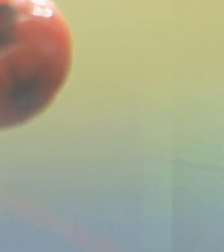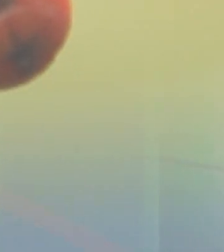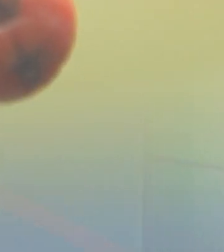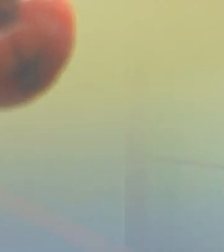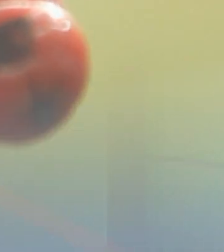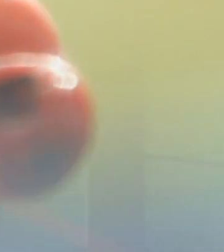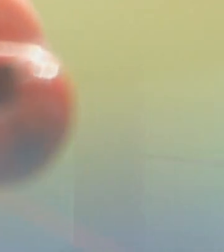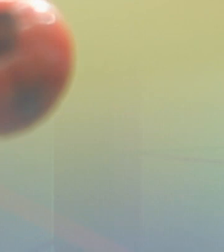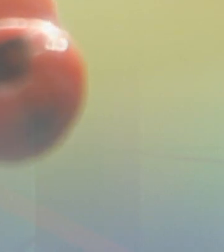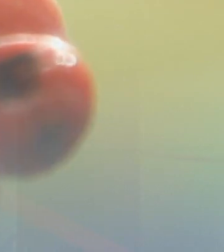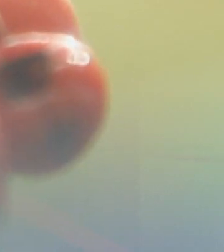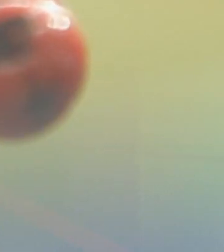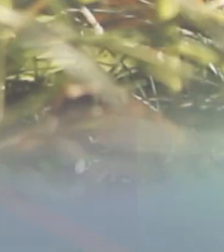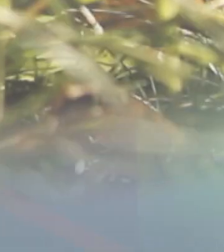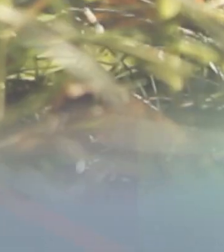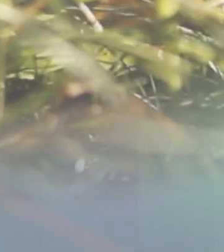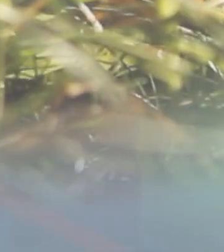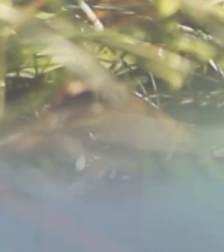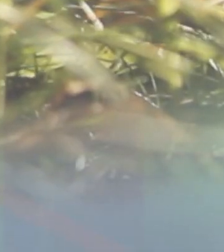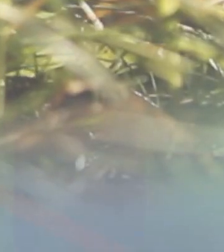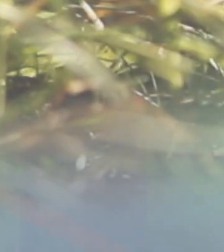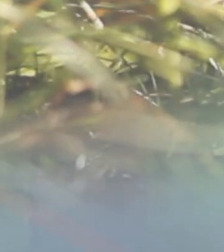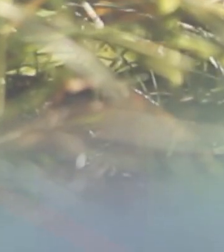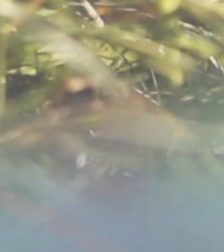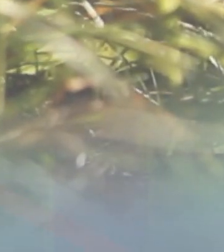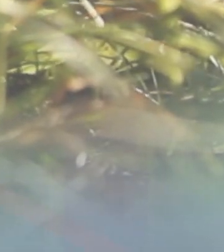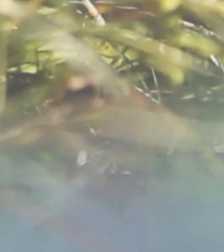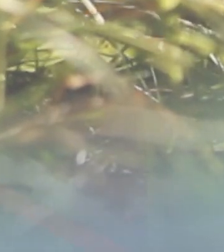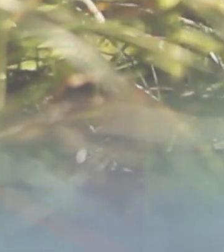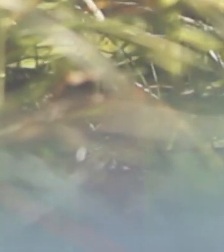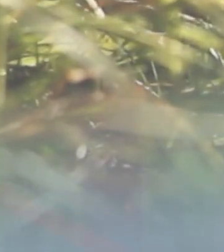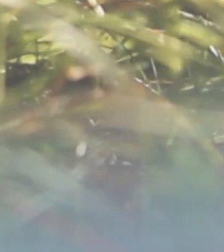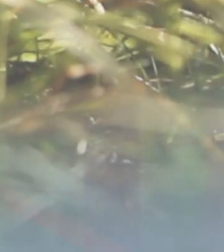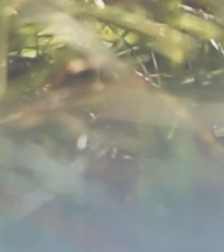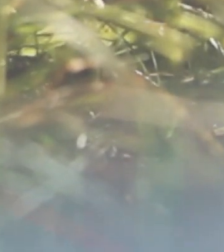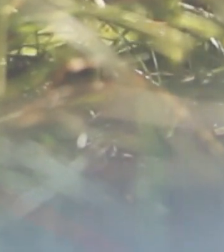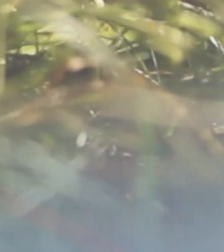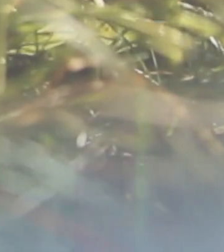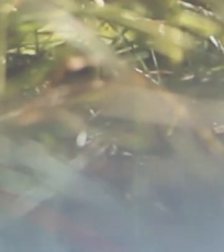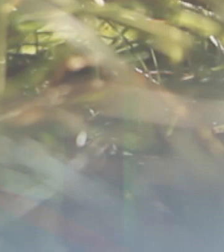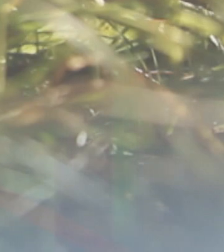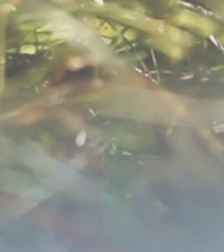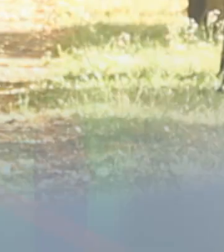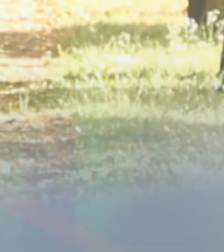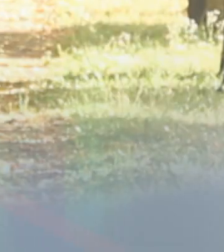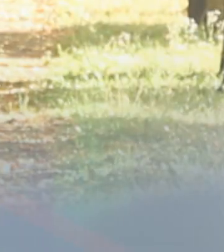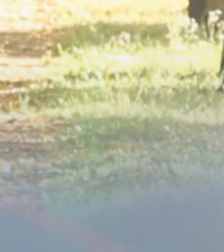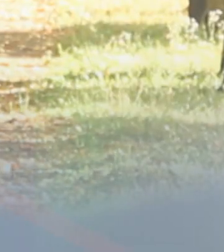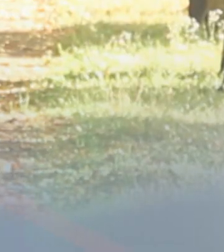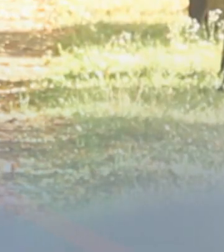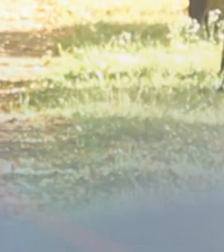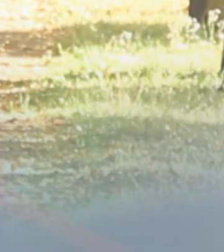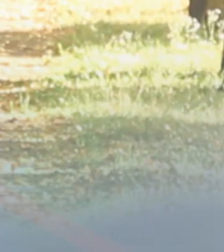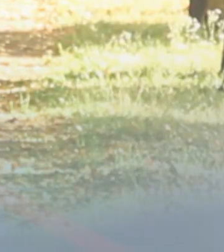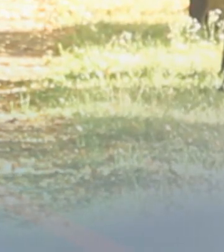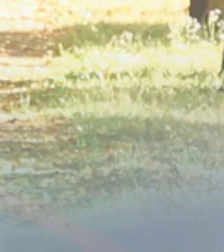зіма. Прыкмячалі, калі на Аўлампія рогі месяца паказваюць на поўдзень, зіма будзе мяккая і позняя, калі на поўнач,